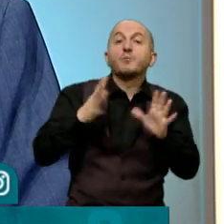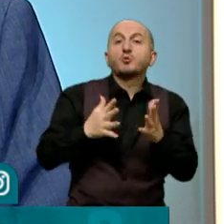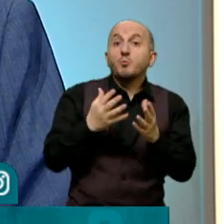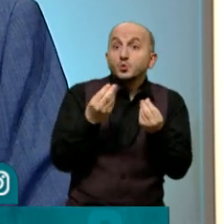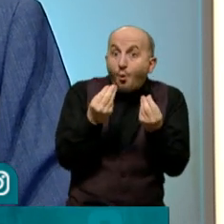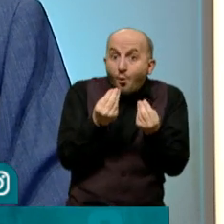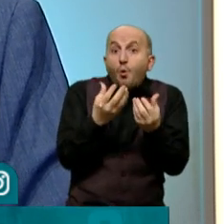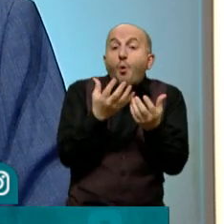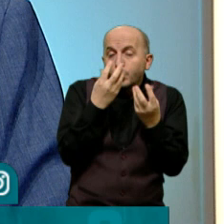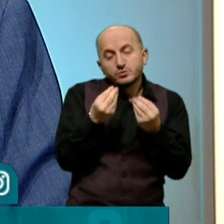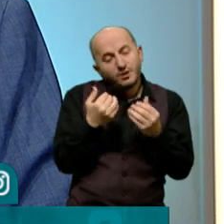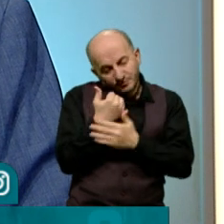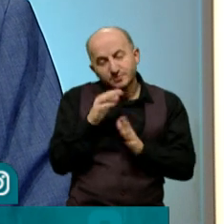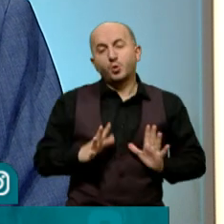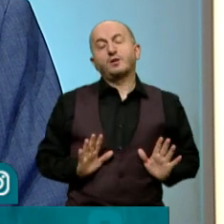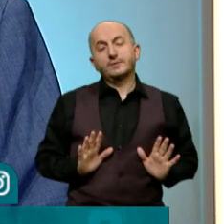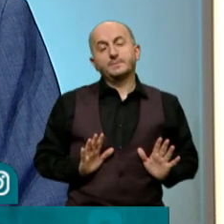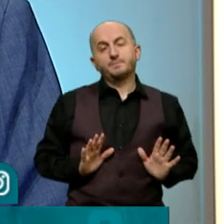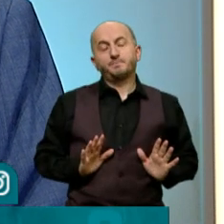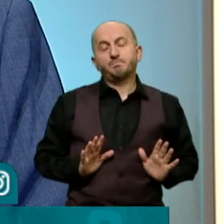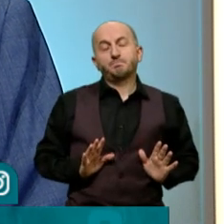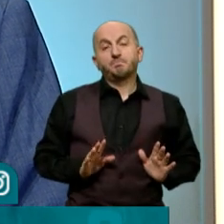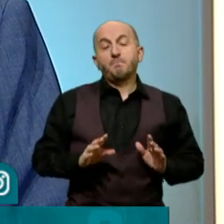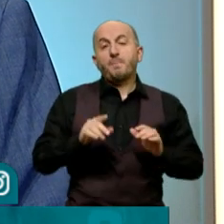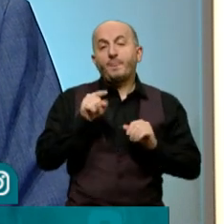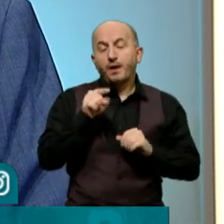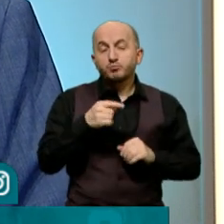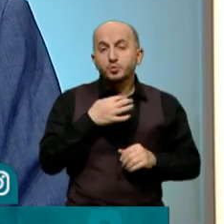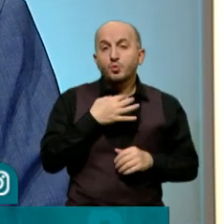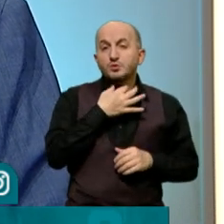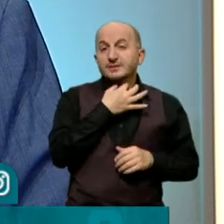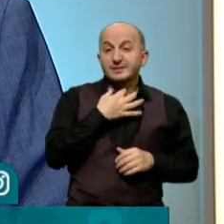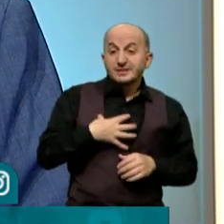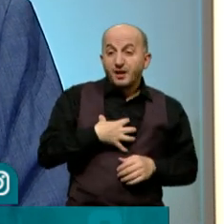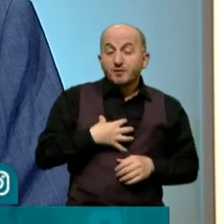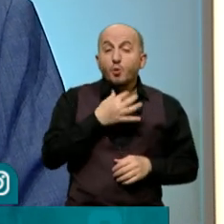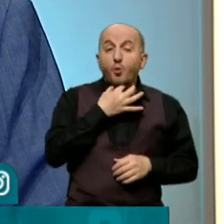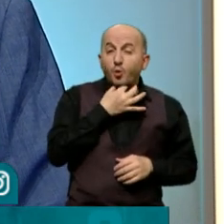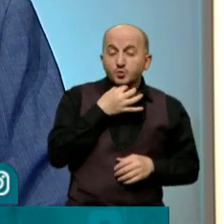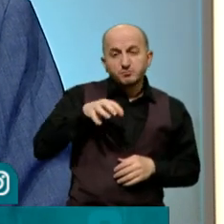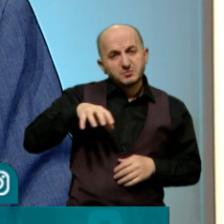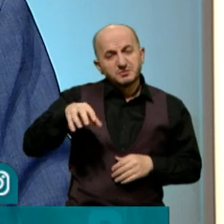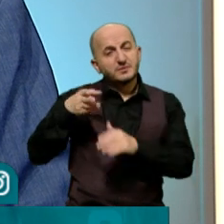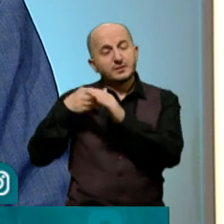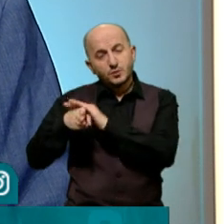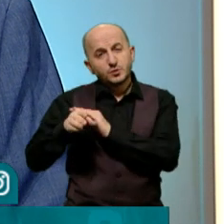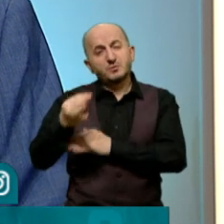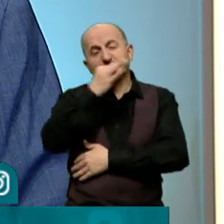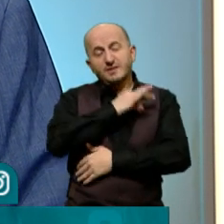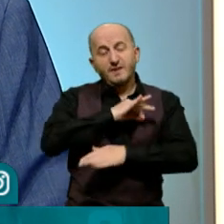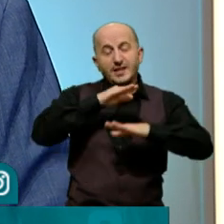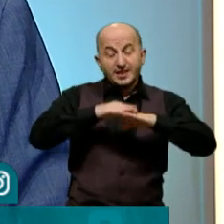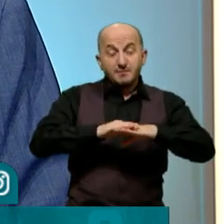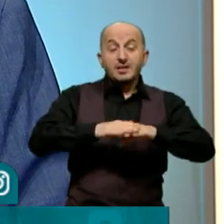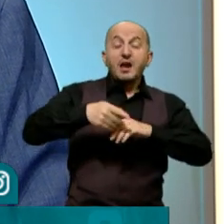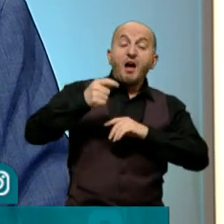fazla olursa abdesti bozar. Bu söylediğim sahibi özür kısmına giriyorsa bundan istifade edebilir. Eğer